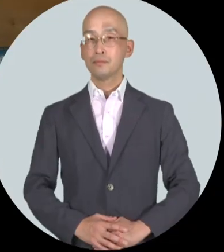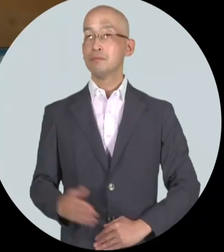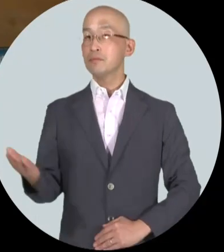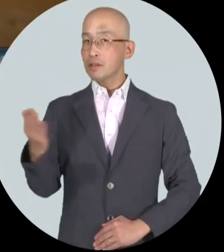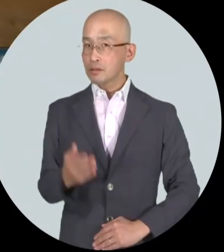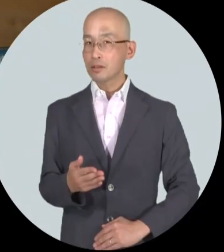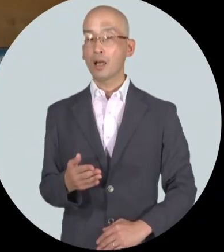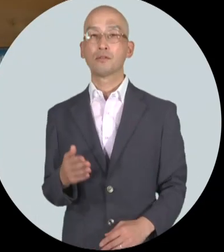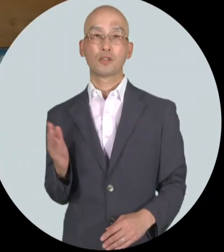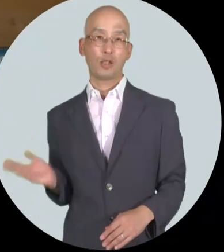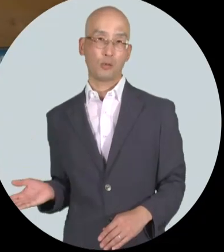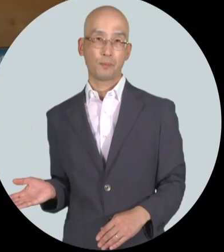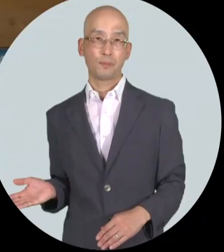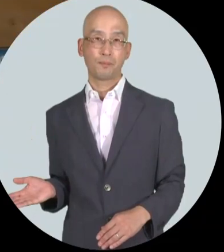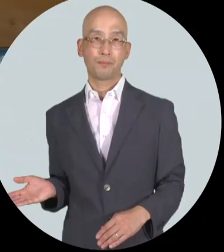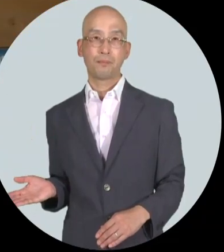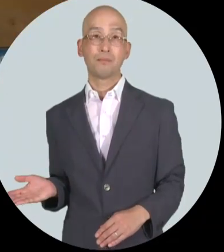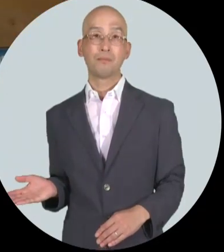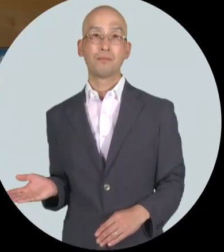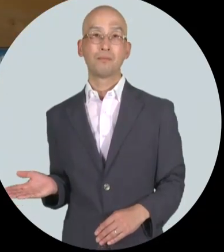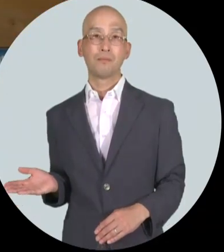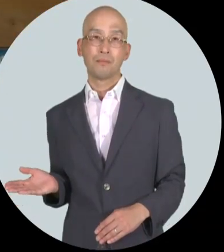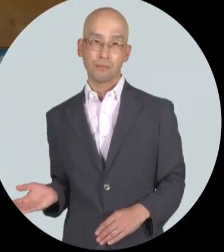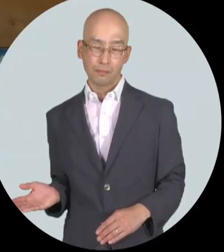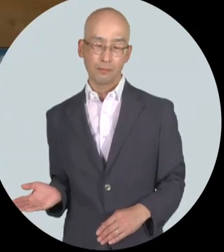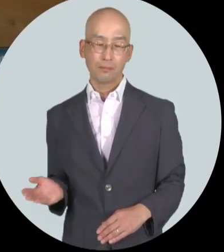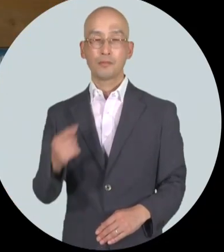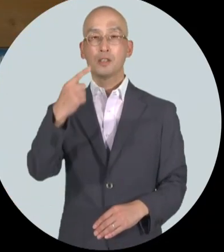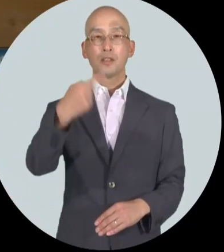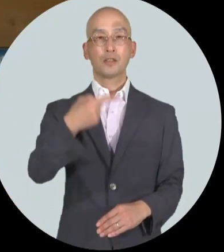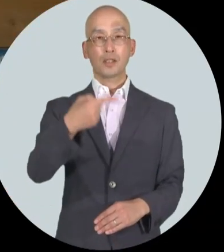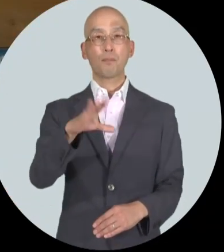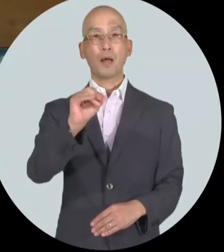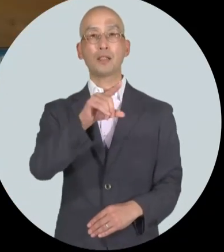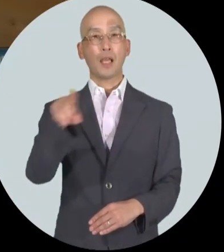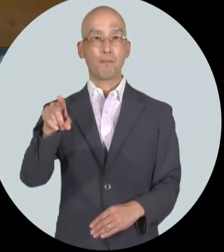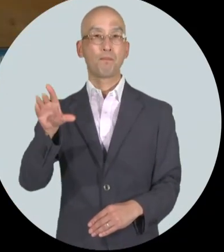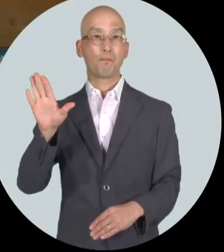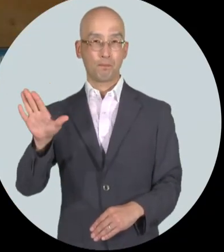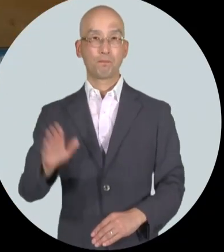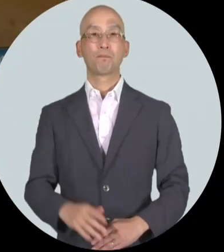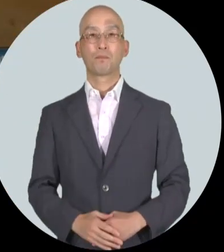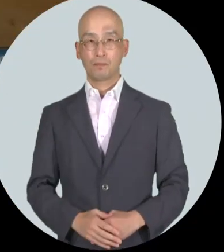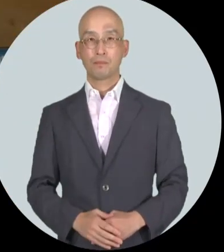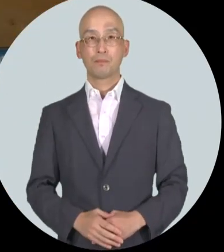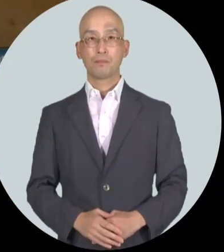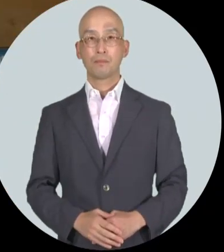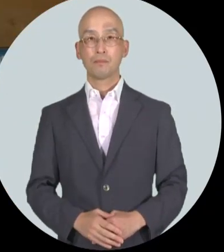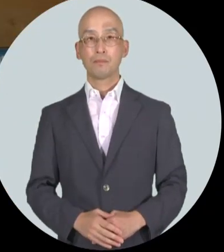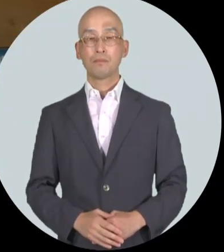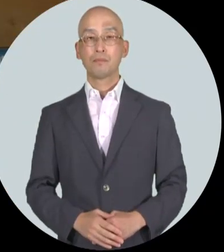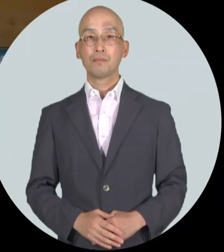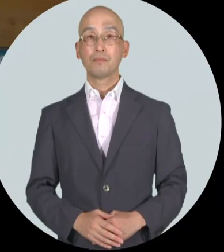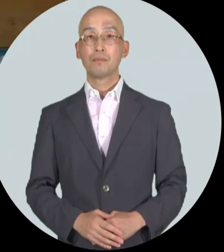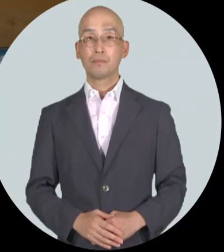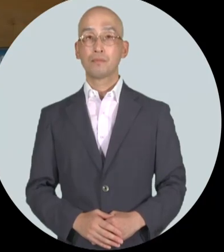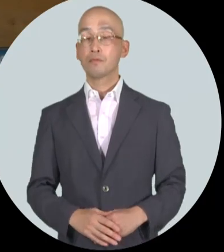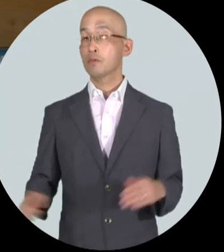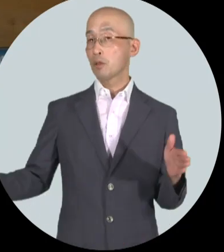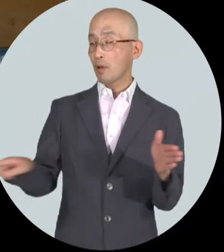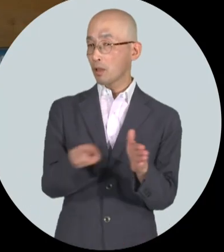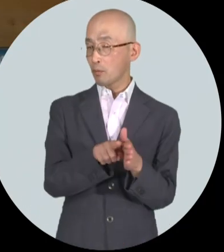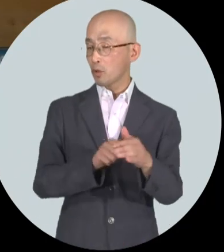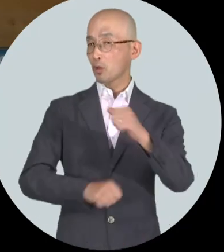それから次が伝統産業海外販路開拓支援事業費1000万円規模でございます。これ